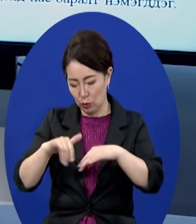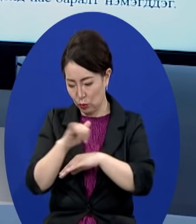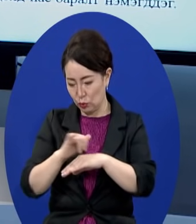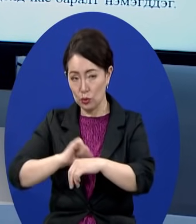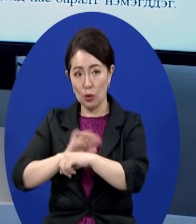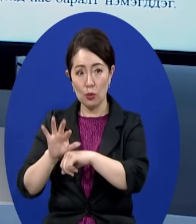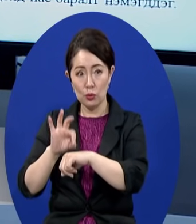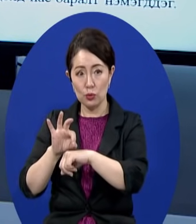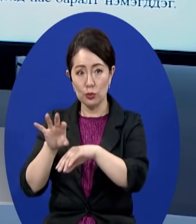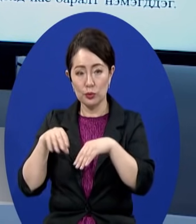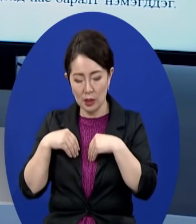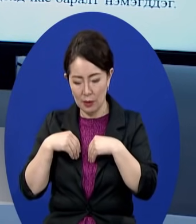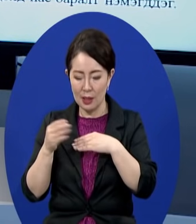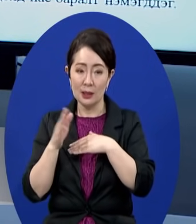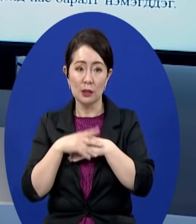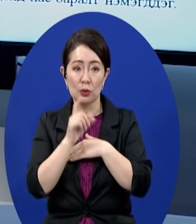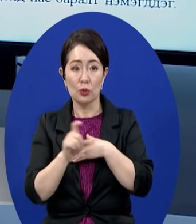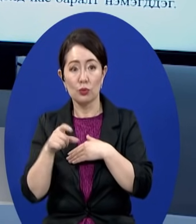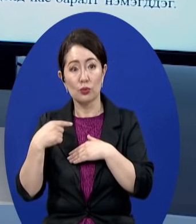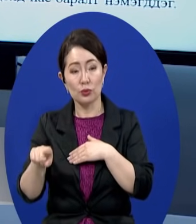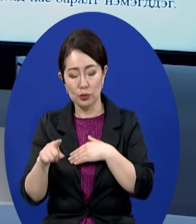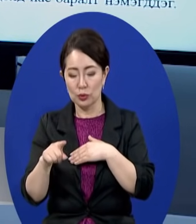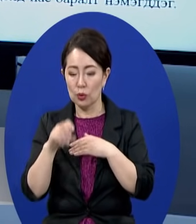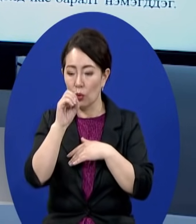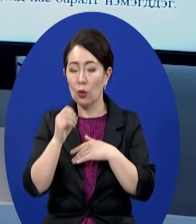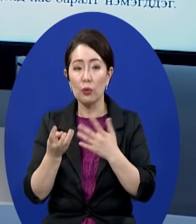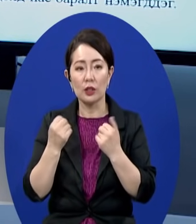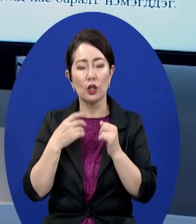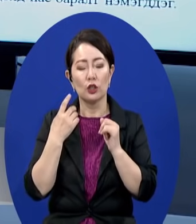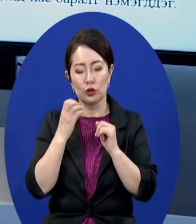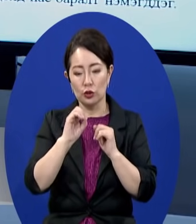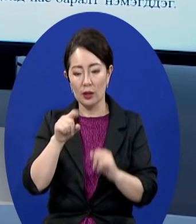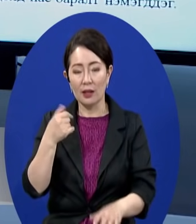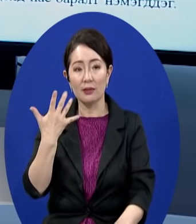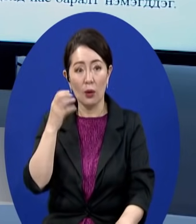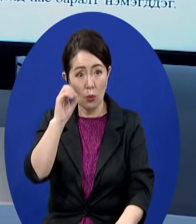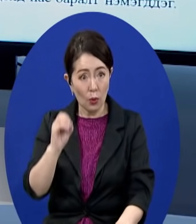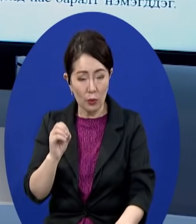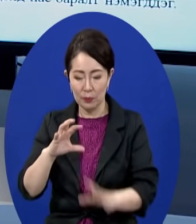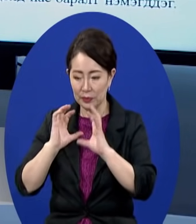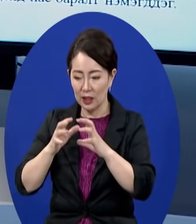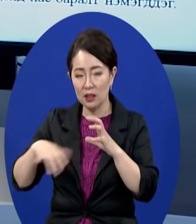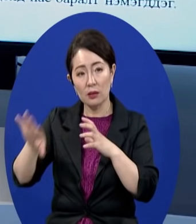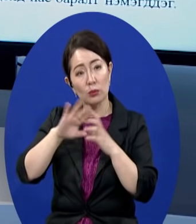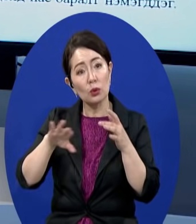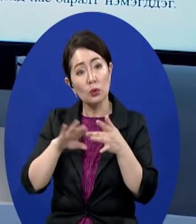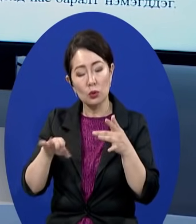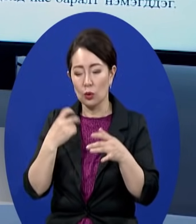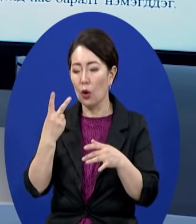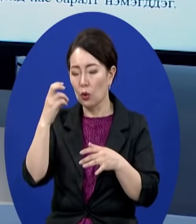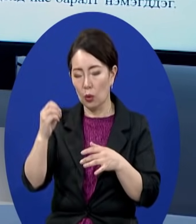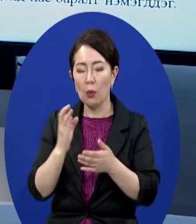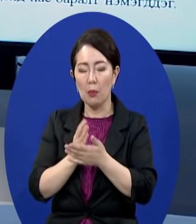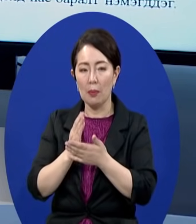коронавирусээр өвчлөж нас орж байгаа хүмүүсийн хувь бол нэг ойролцоогоор 0.5% байгаа. Дэлхийн дундаж бол нэг 2% байдаг гэсэн